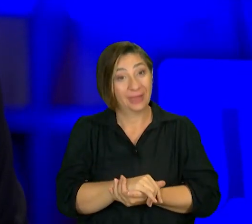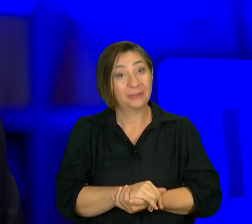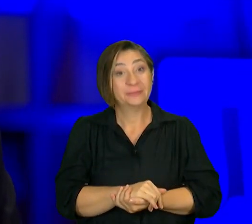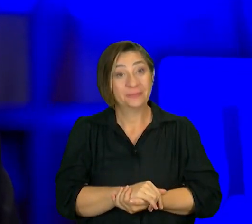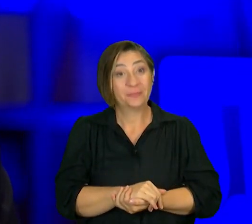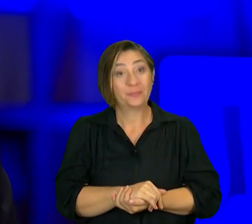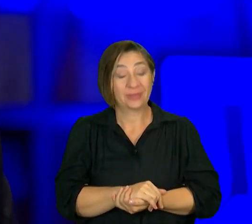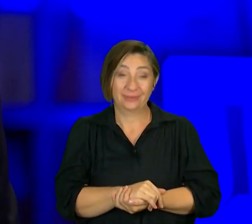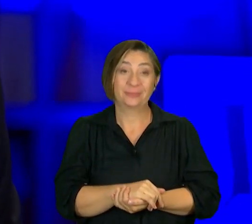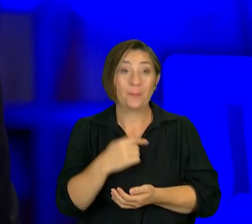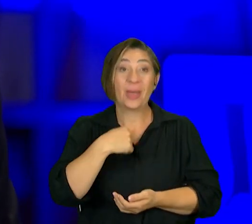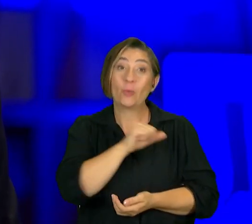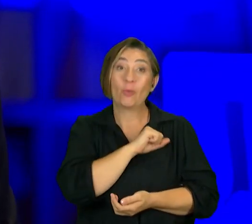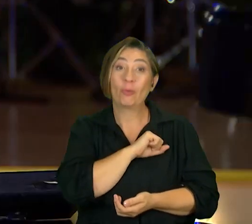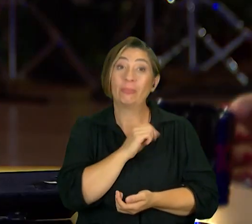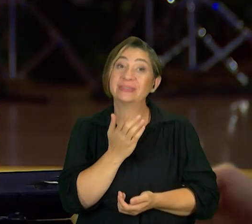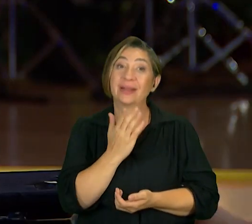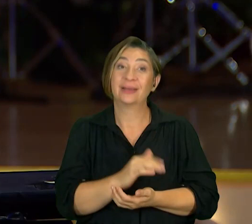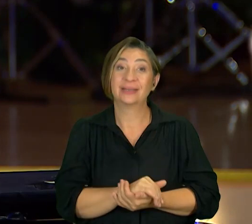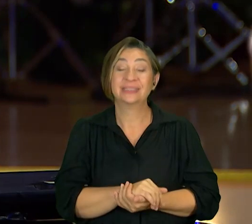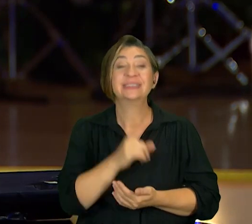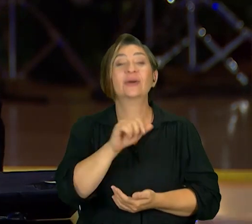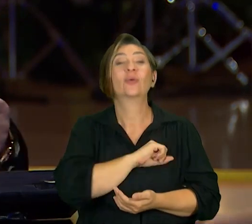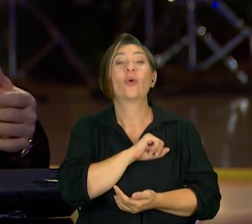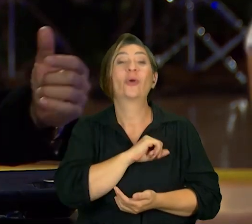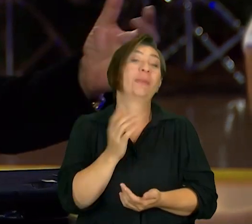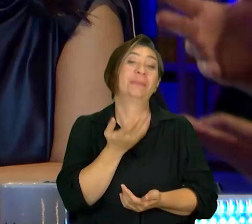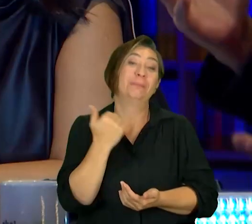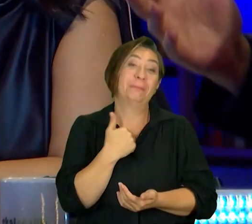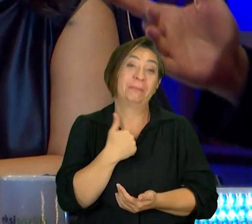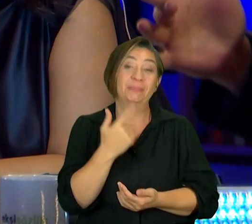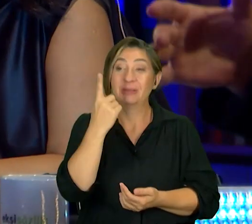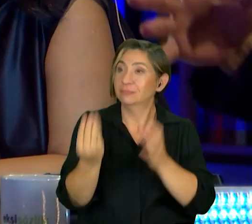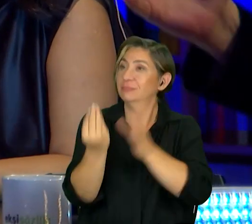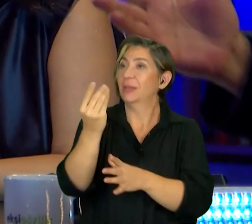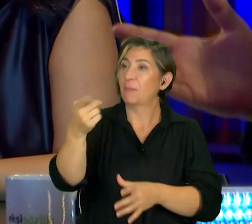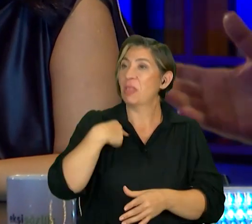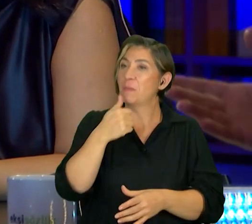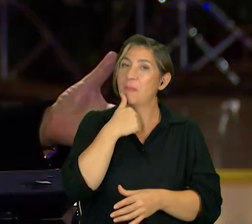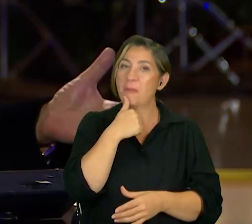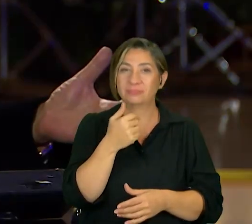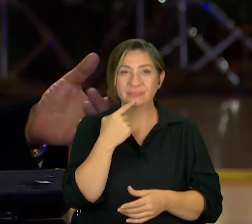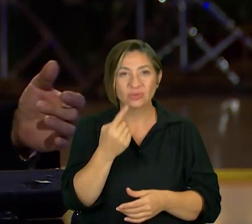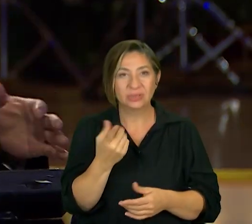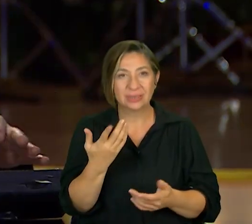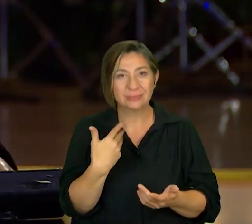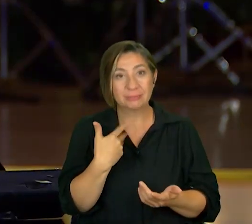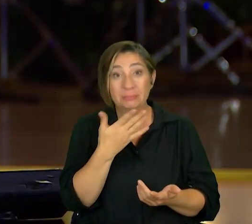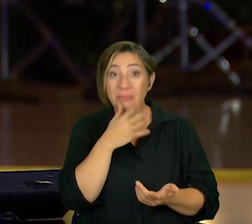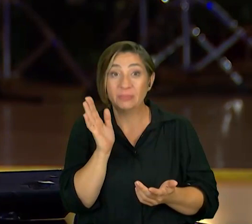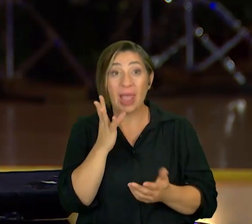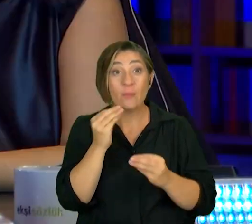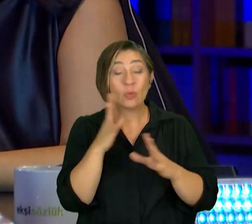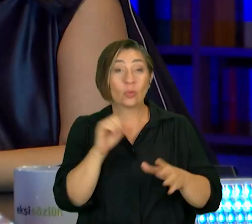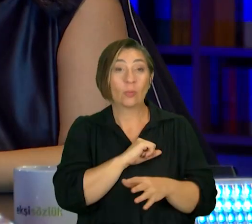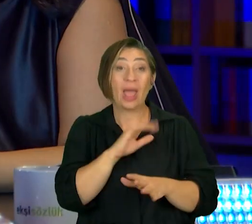var. Tabii canım. Ben korkuyorum mesela. Ama sen kork mesela. Ben korkuyorum. Bir gün oradan çıkacak, senden yaptım filan diyerekten. Bilemeyiz. En büyük